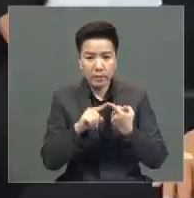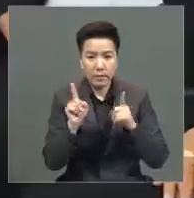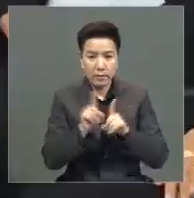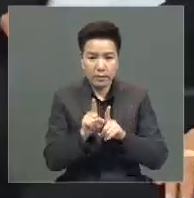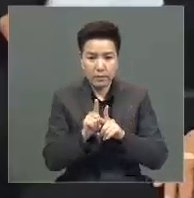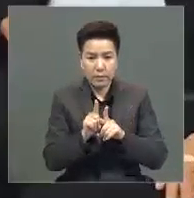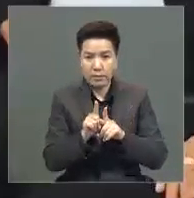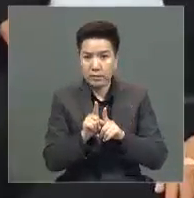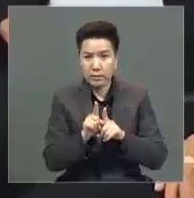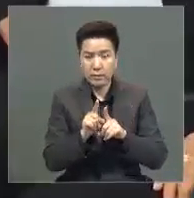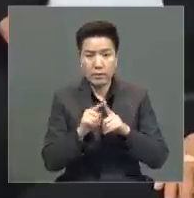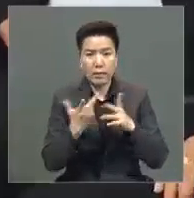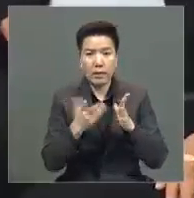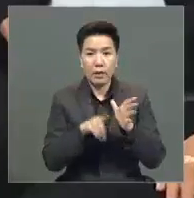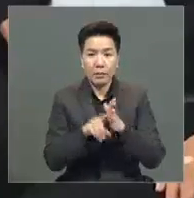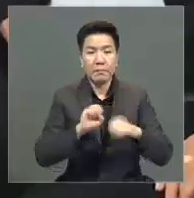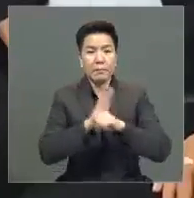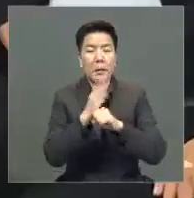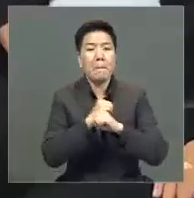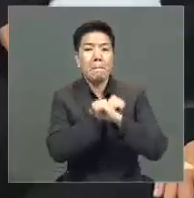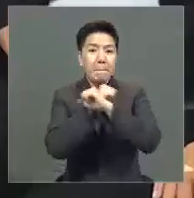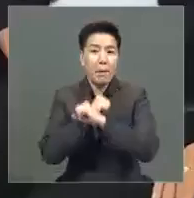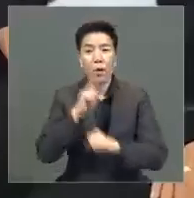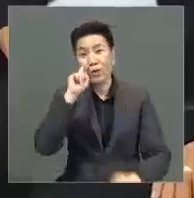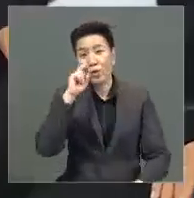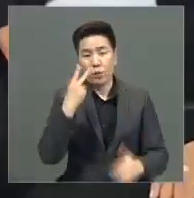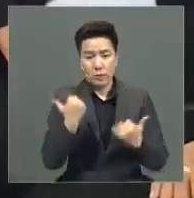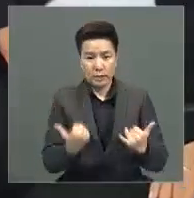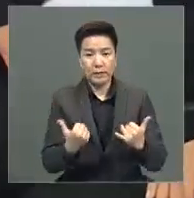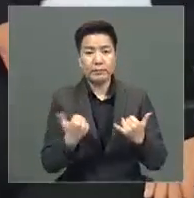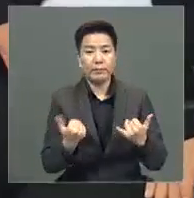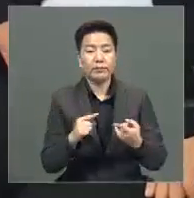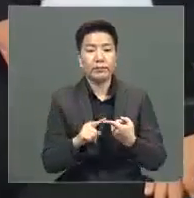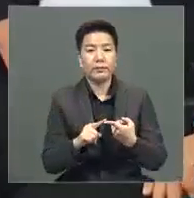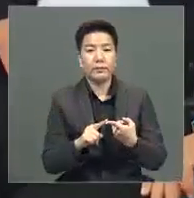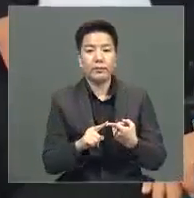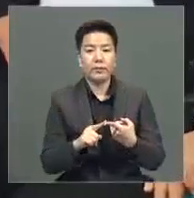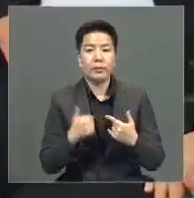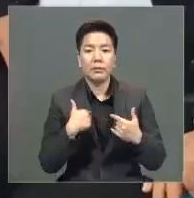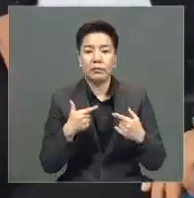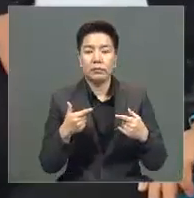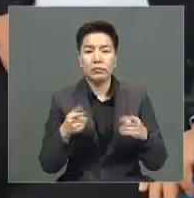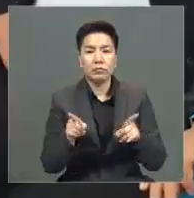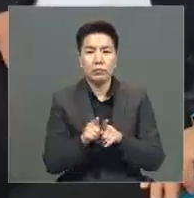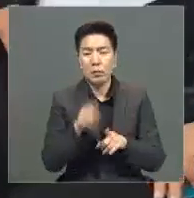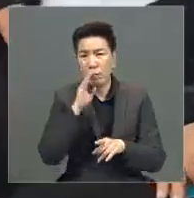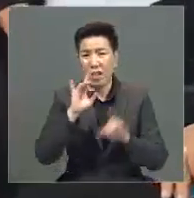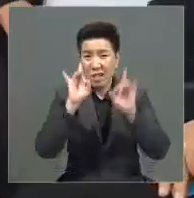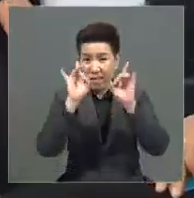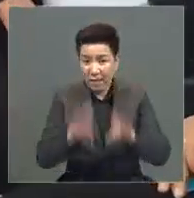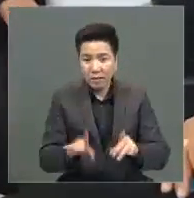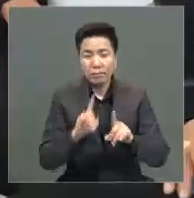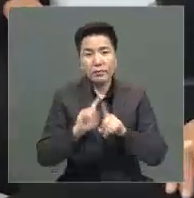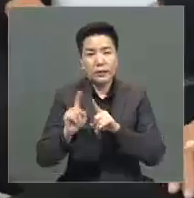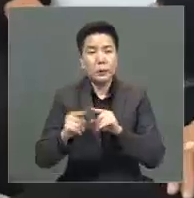ไปพร้อมกับการป้องกันการระบาดรอบ2กรณีที่มีการระบาดรอบ2เกิดกรณีอาจจะมีเคสเลวร้ายขึ้นมาสุดวิสัย